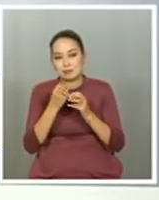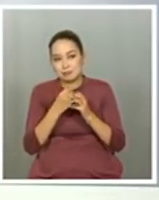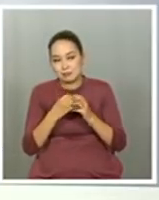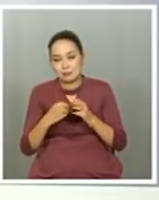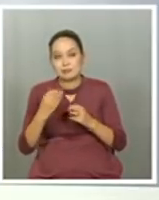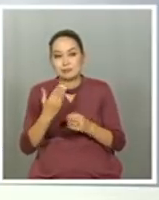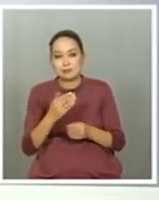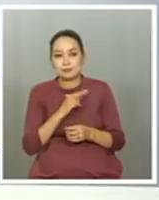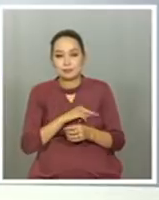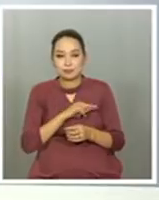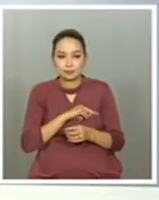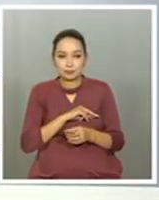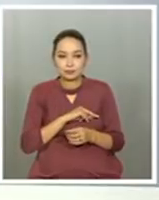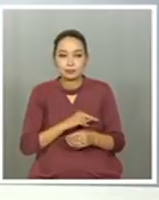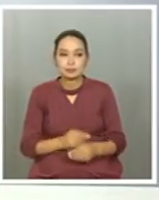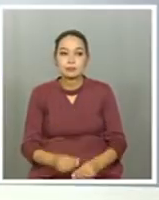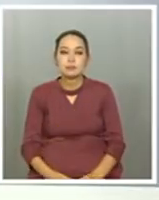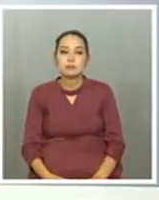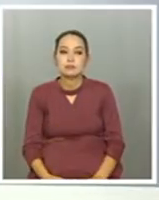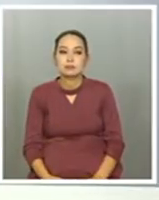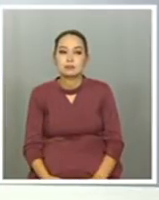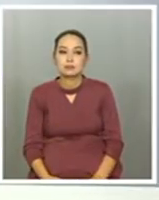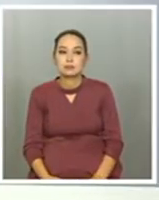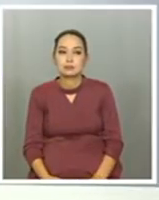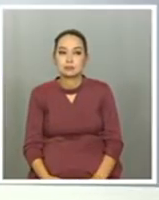нәтижесінде 4